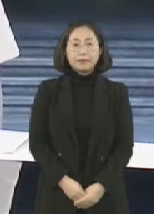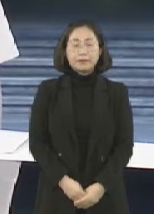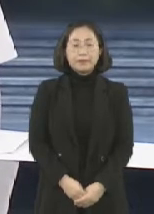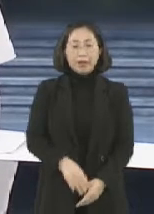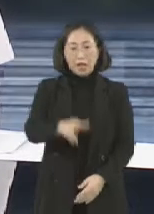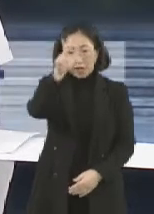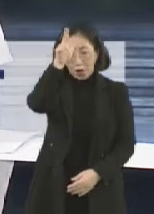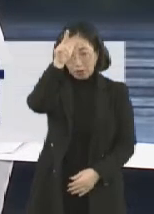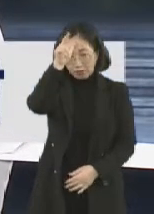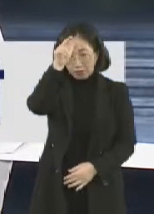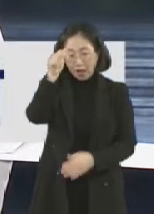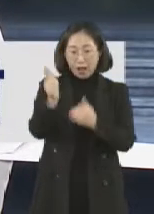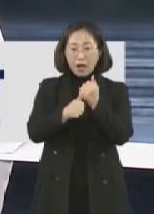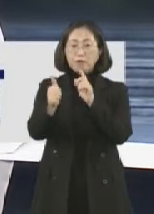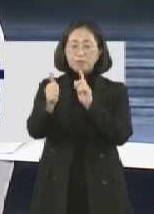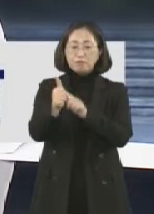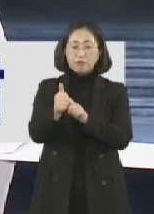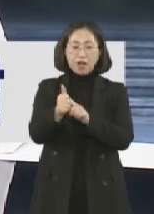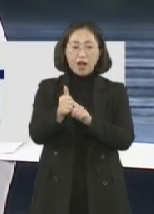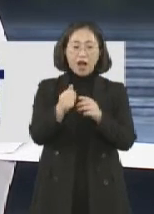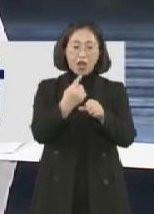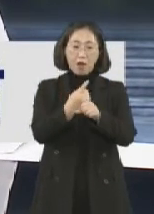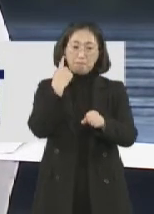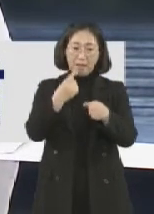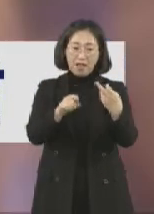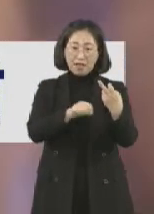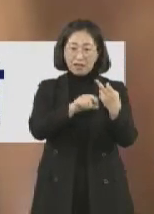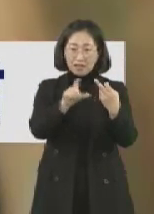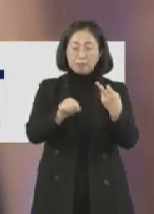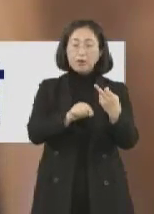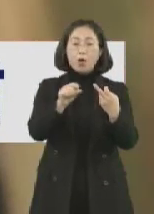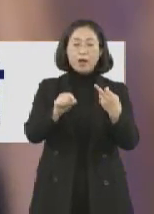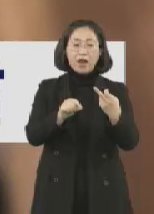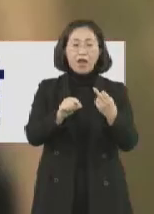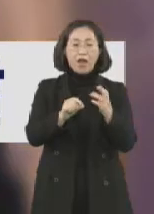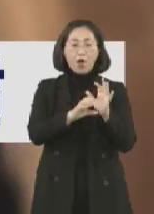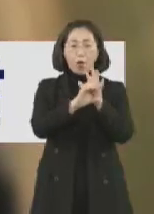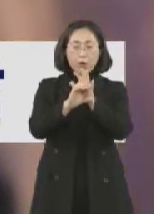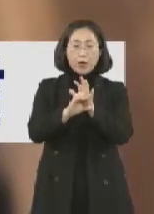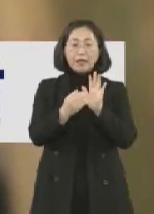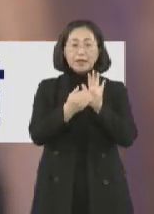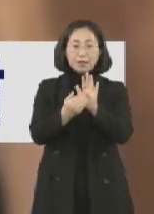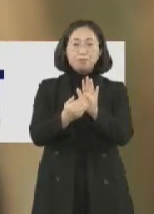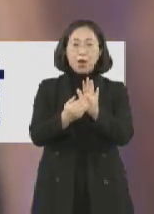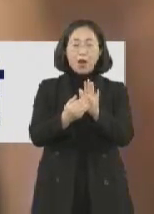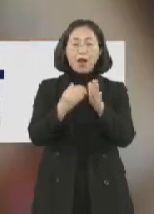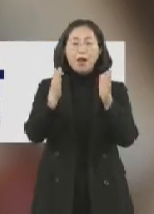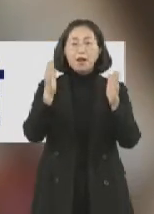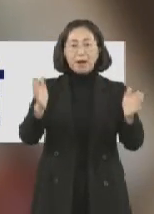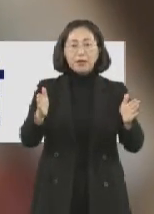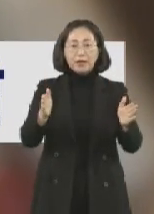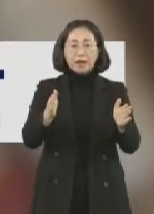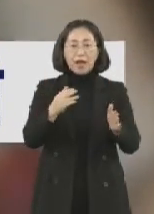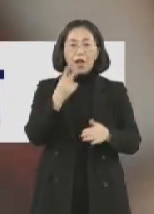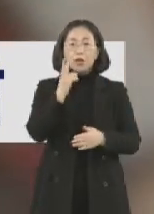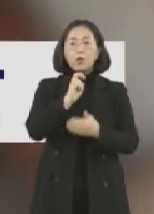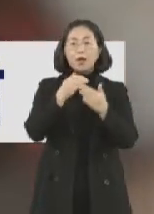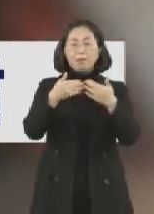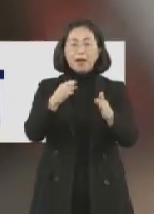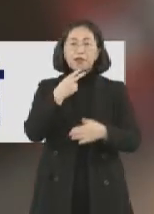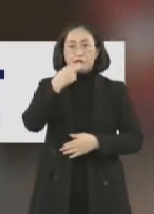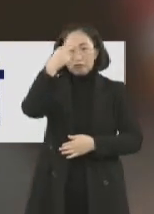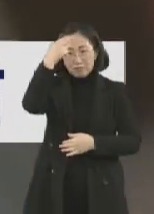현재 경찰 간부가 연말 연시 코로나 알고 특별 방역 기간에 밤늦게까지 노래방에서 술을 마시다 적발됐습니다